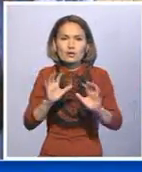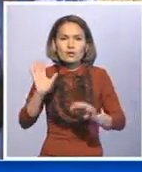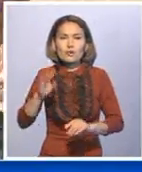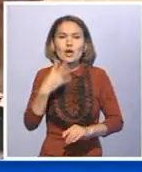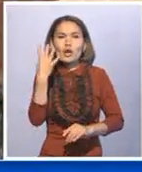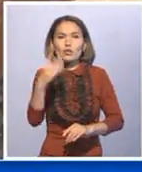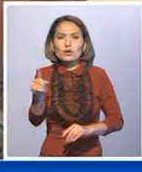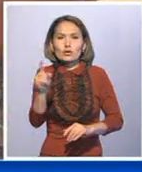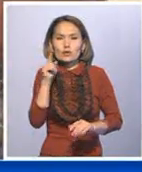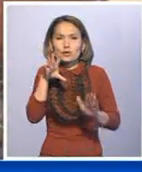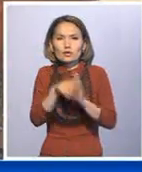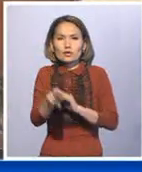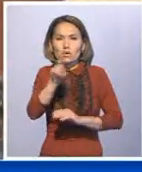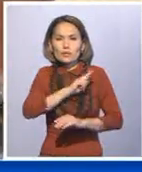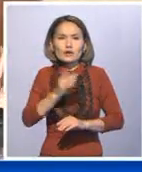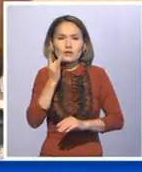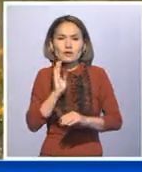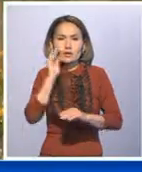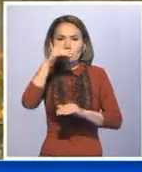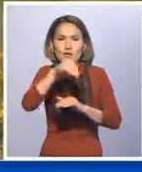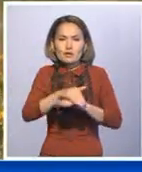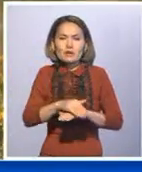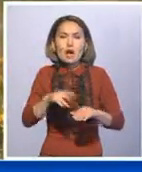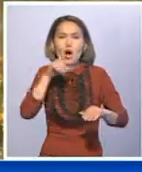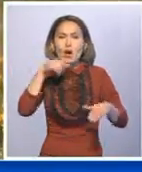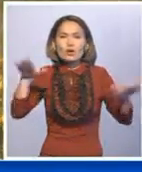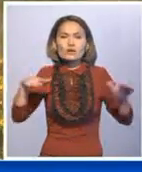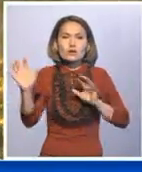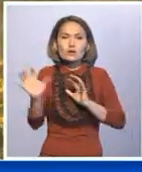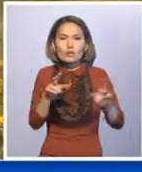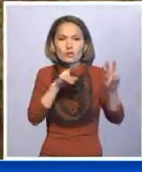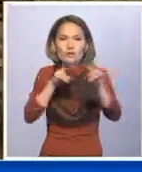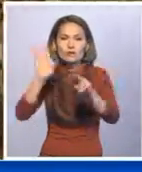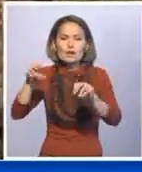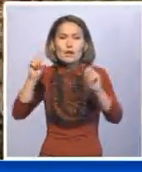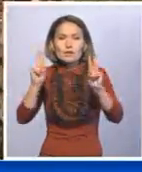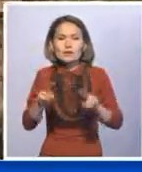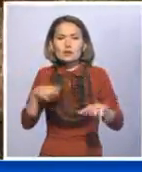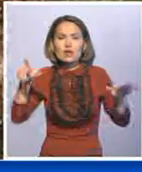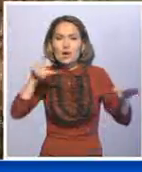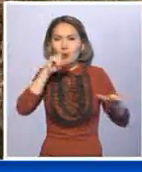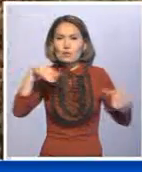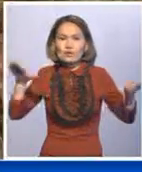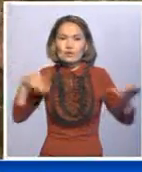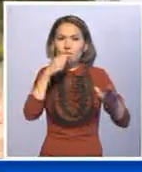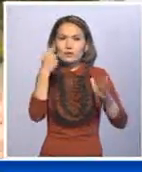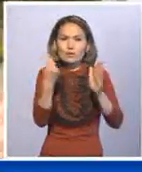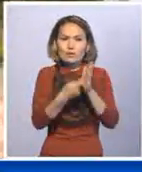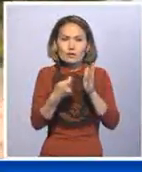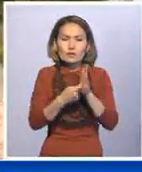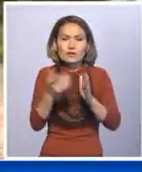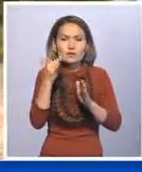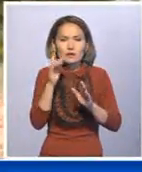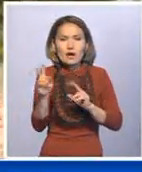қырғауылдарды қорғап, шығынға ұшырамауын қадағалайды. Табиғат жанашырлары арнайы жем сауыттар орнатып, текті құстың өсімін бақылайтын болады.